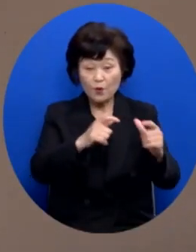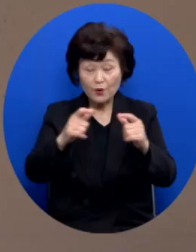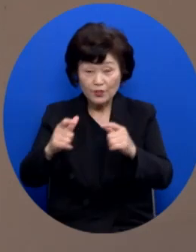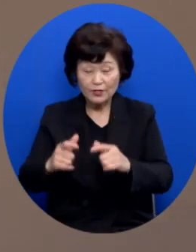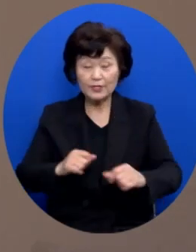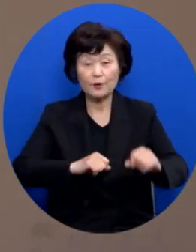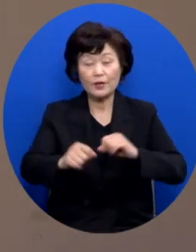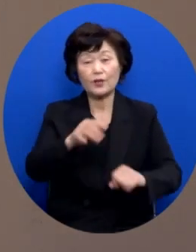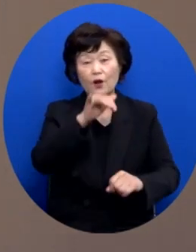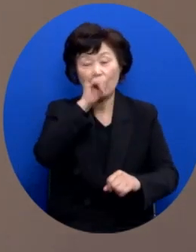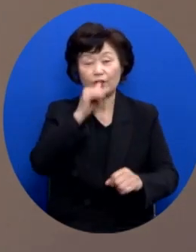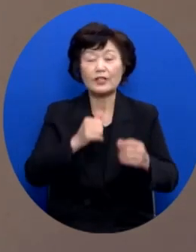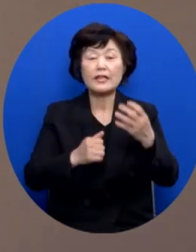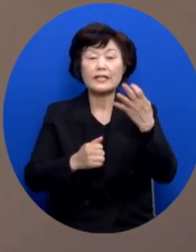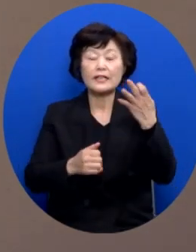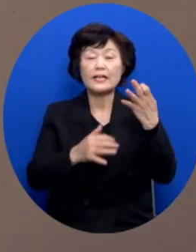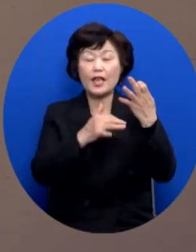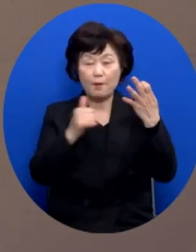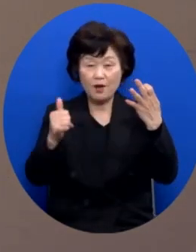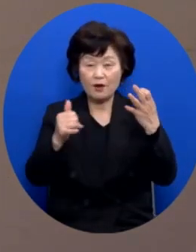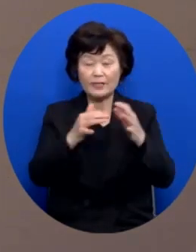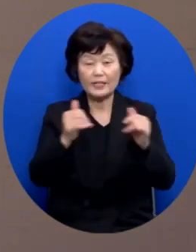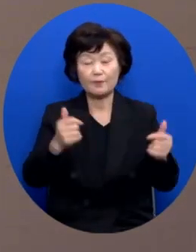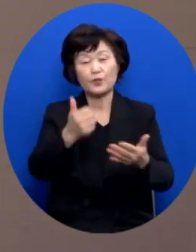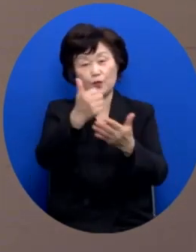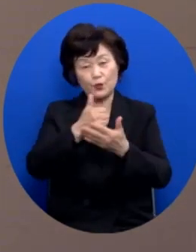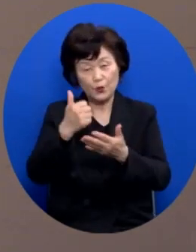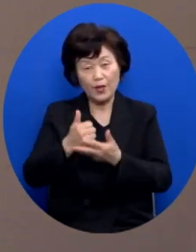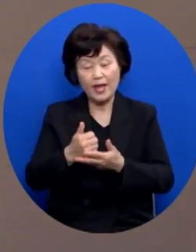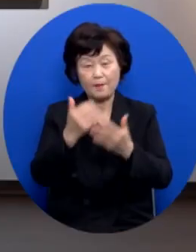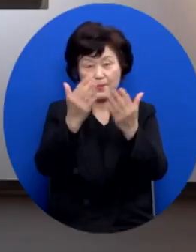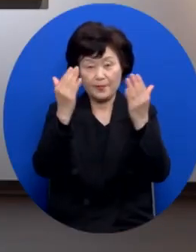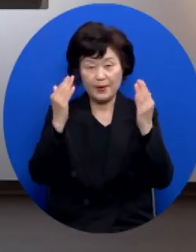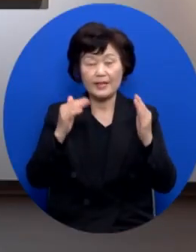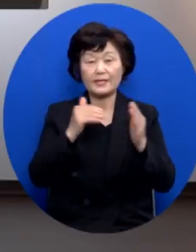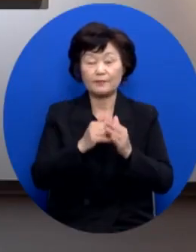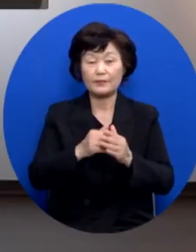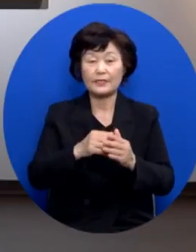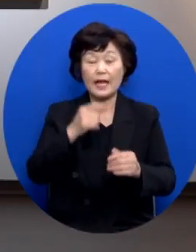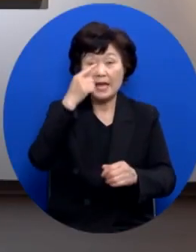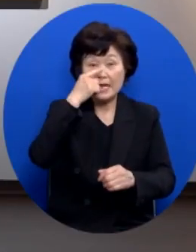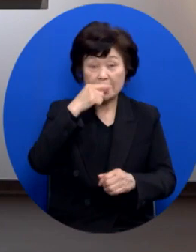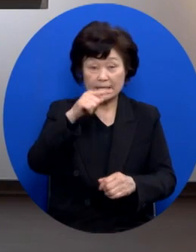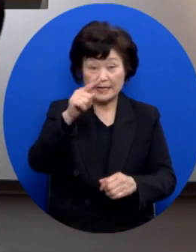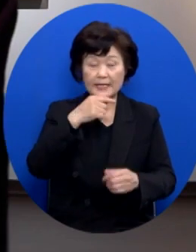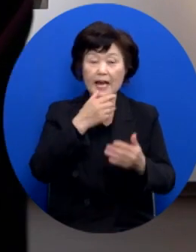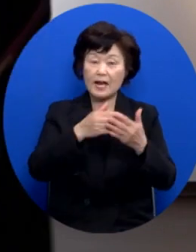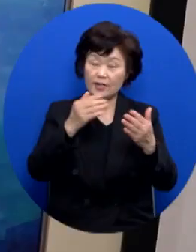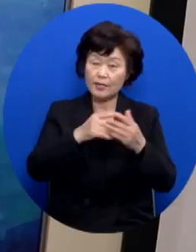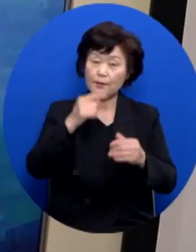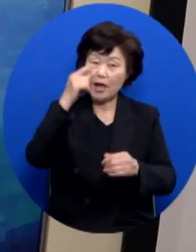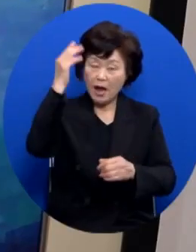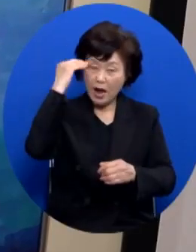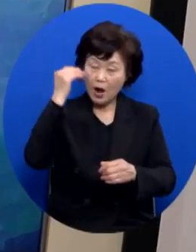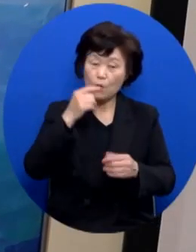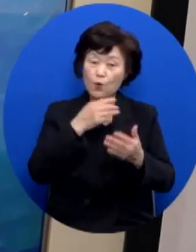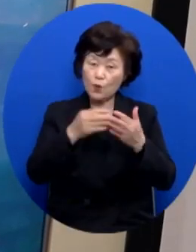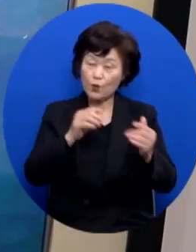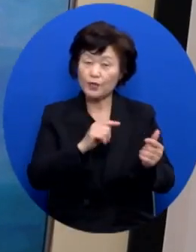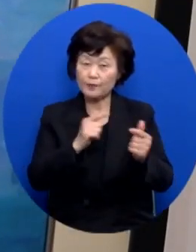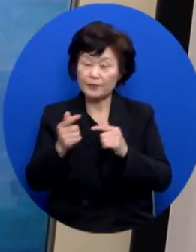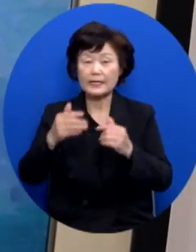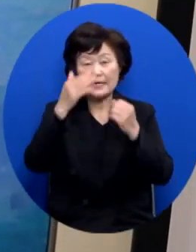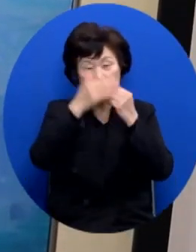크리스천 예술인 14명의 초대전으로 함께 마련됐습니다 서양화 한국화 등의 미술전과 서예 시화